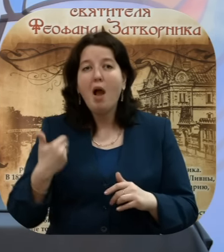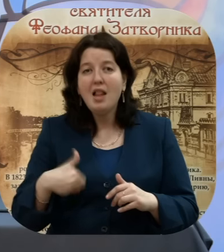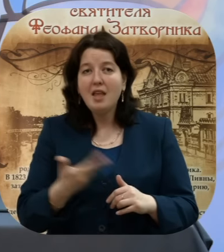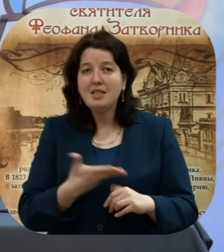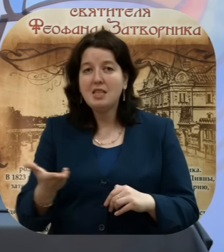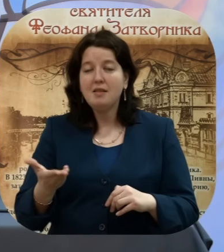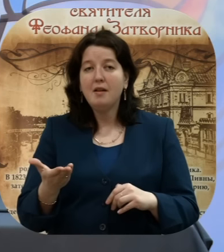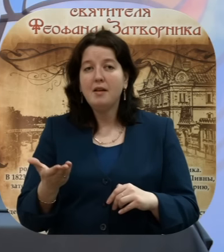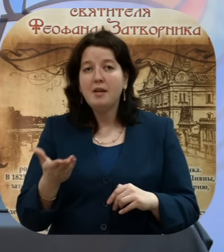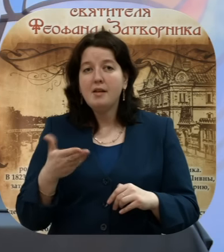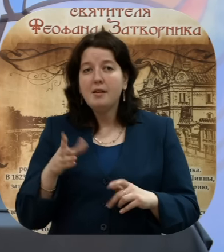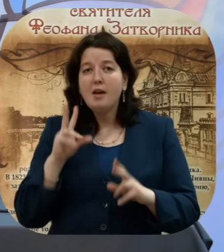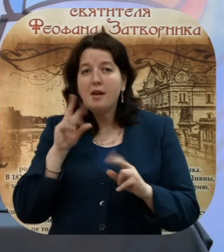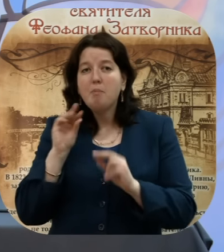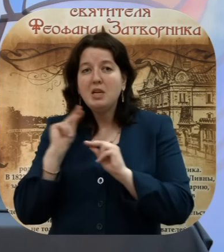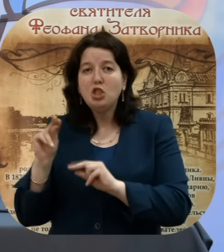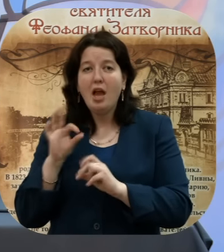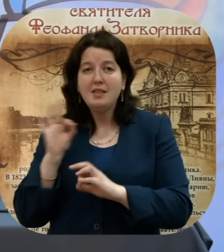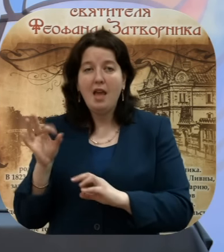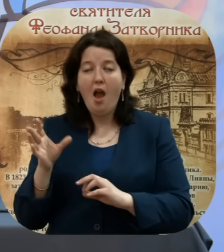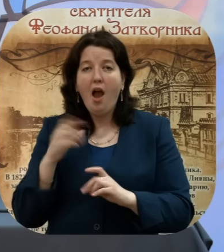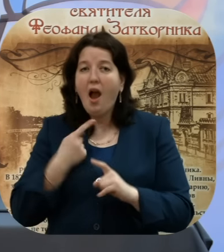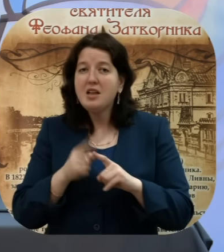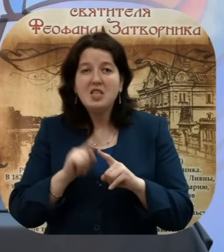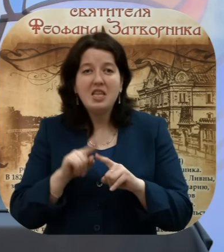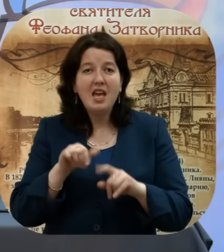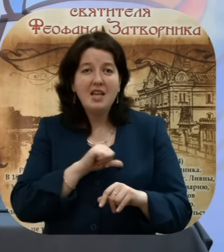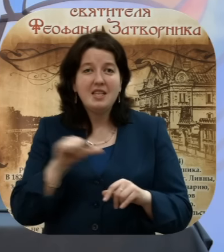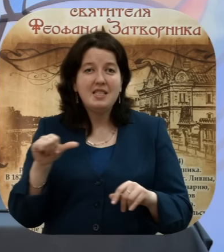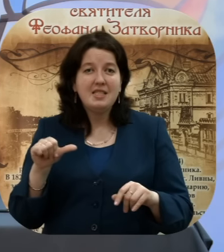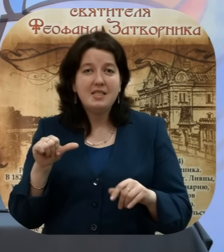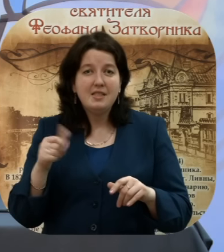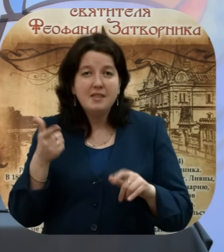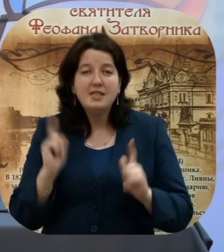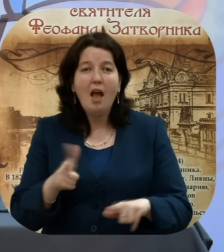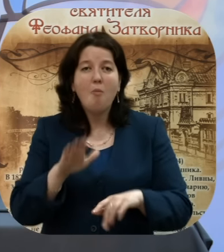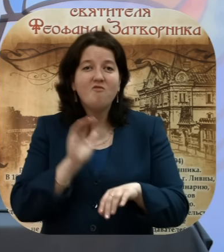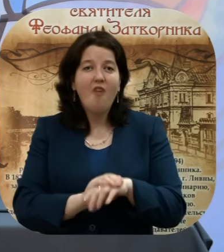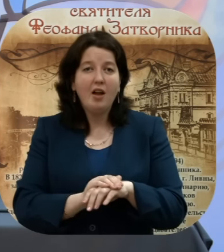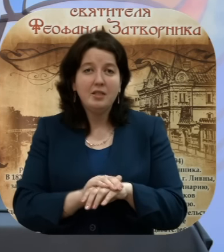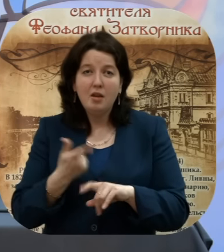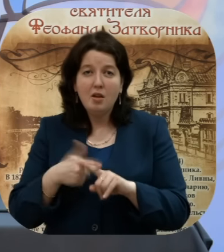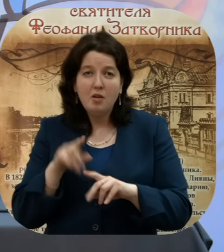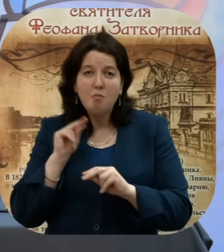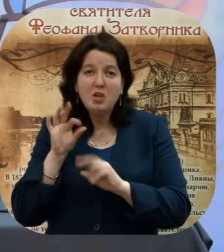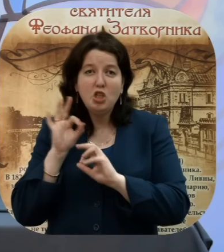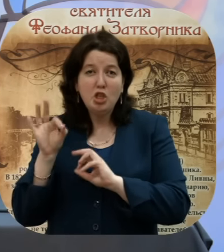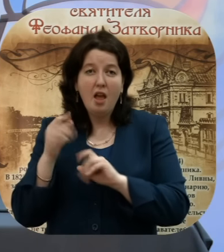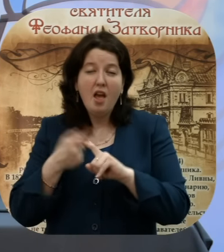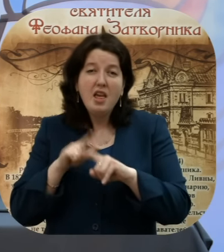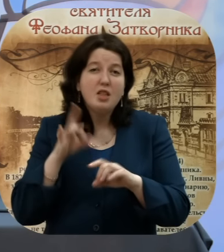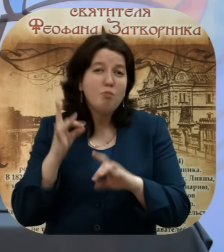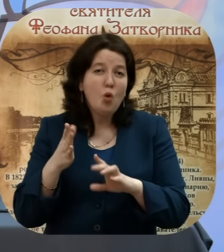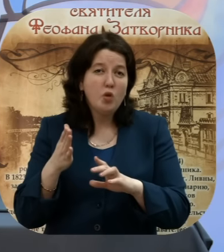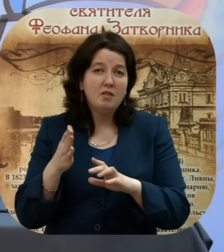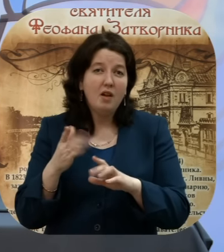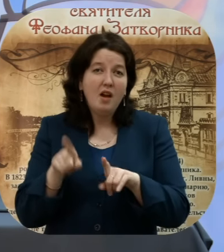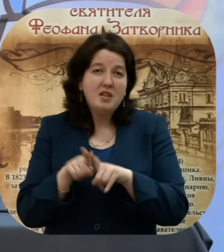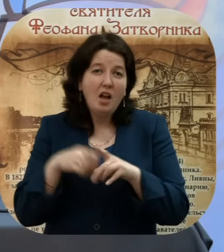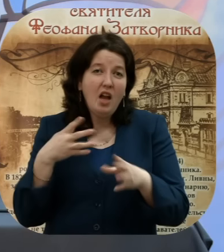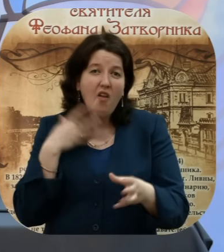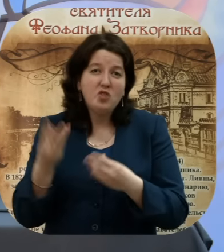полезность причастия, а не сам факт причащения. Сам факт – это, знаете, в